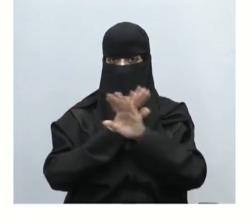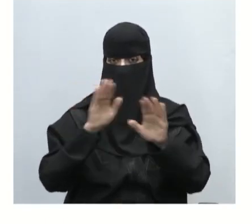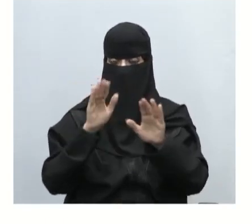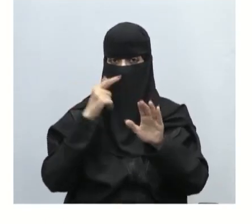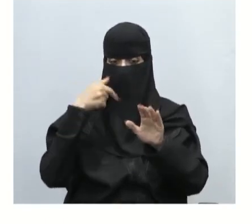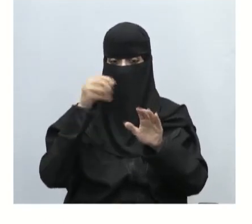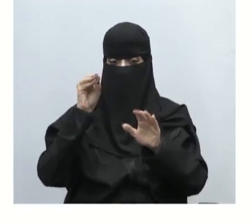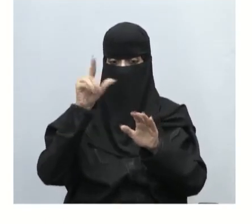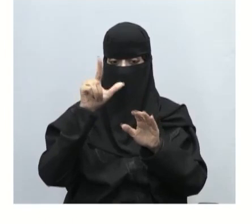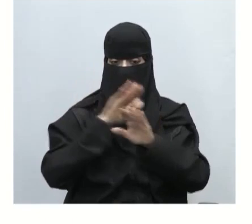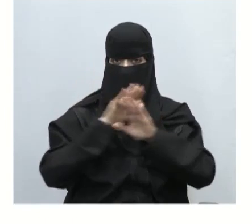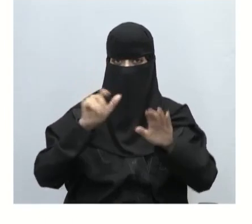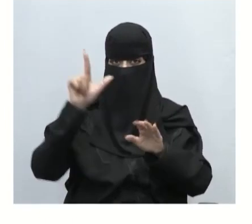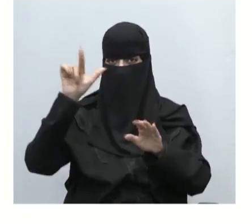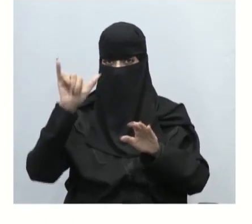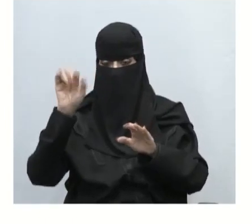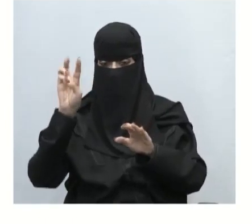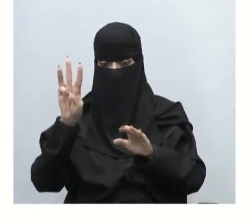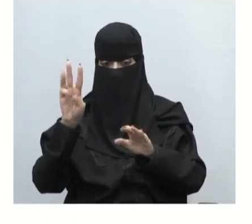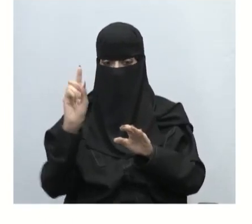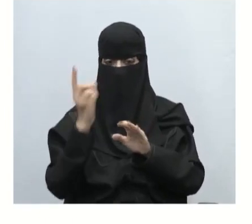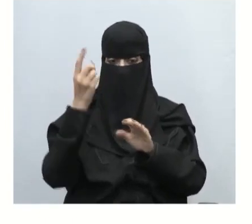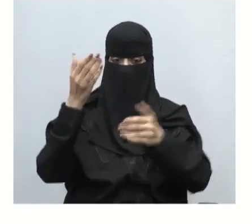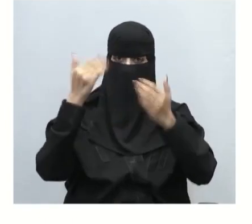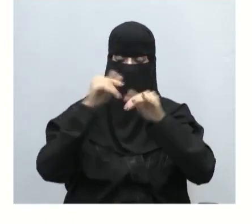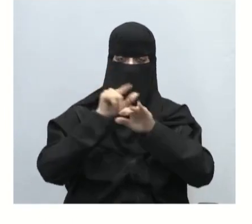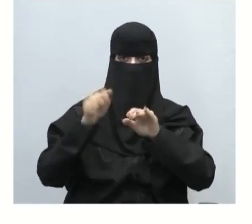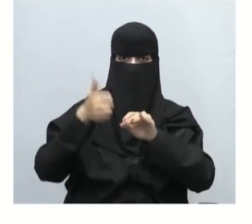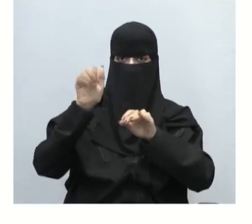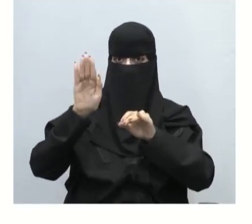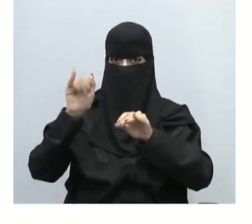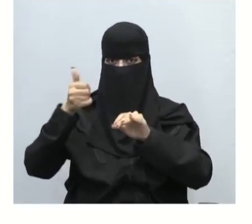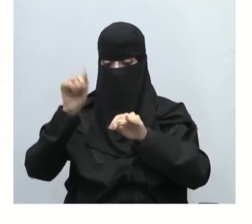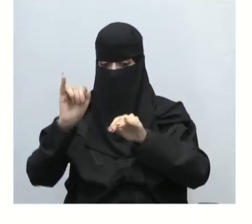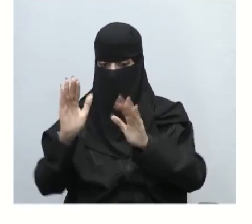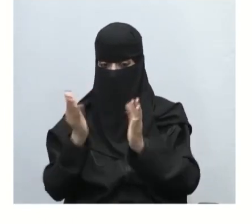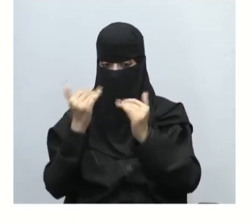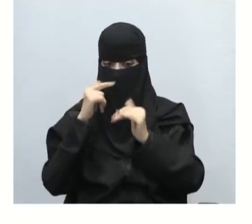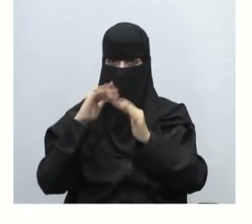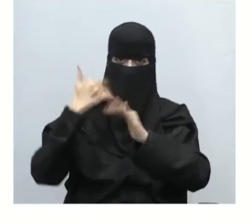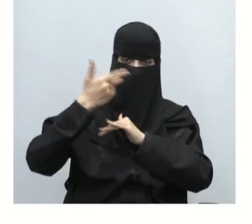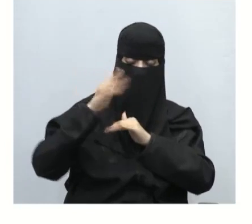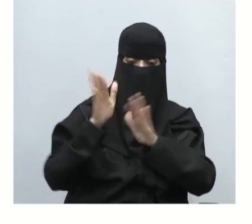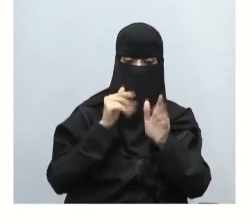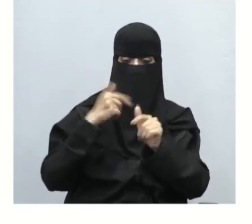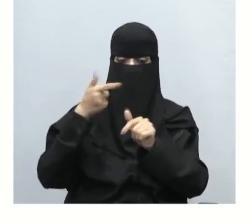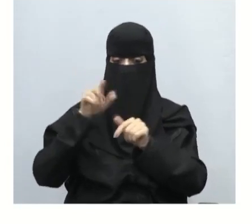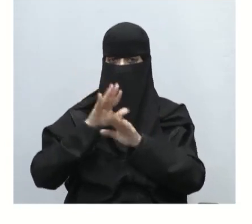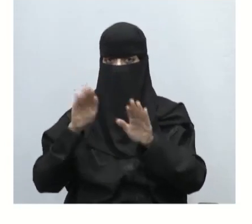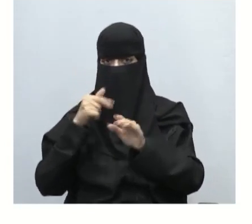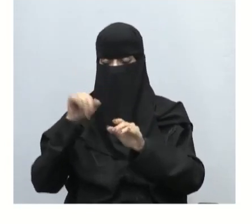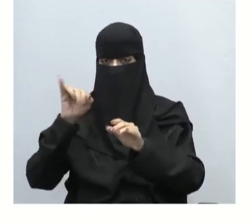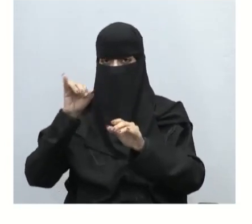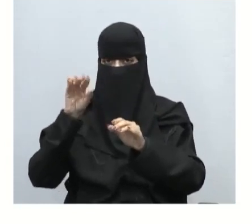انهى اسامه السباق قبل حمزه ام بعده ام جيم هل انهى مهند السباق قبل اسامه ام بعد ام دال هل انها